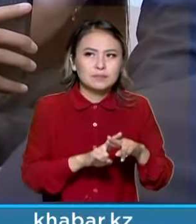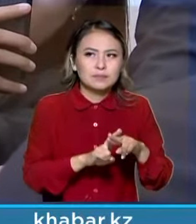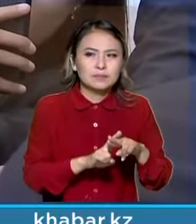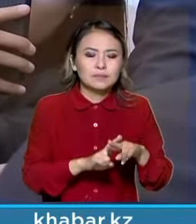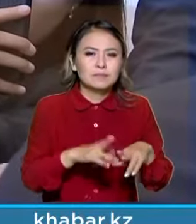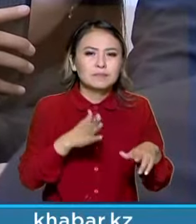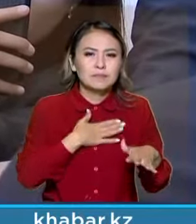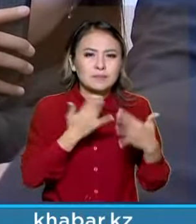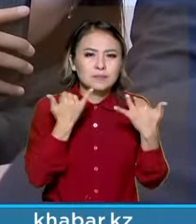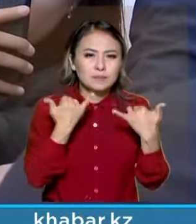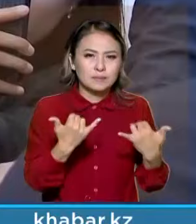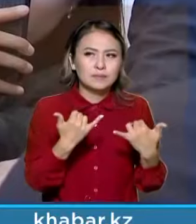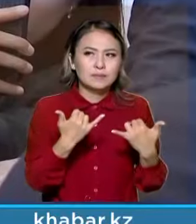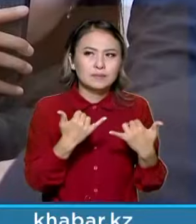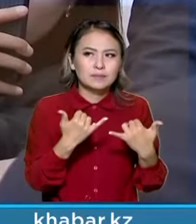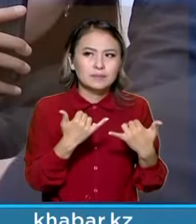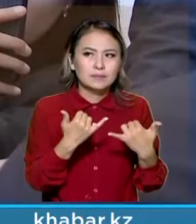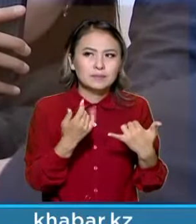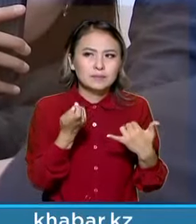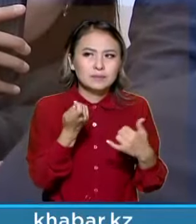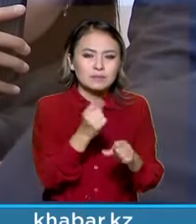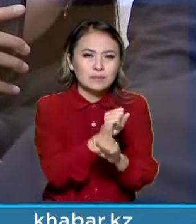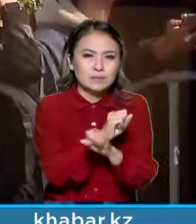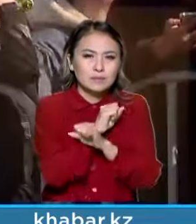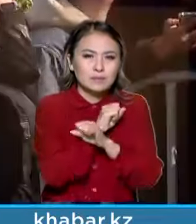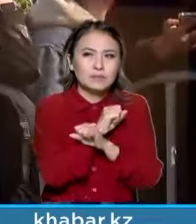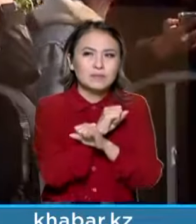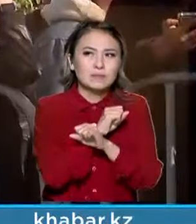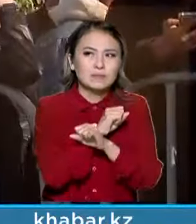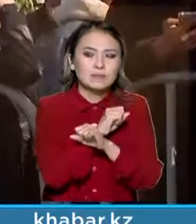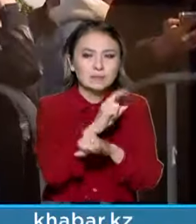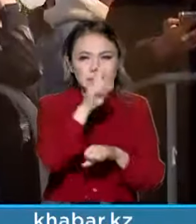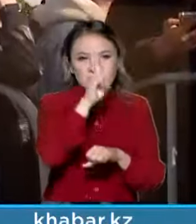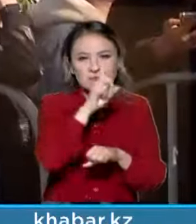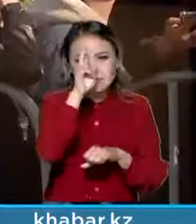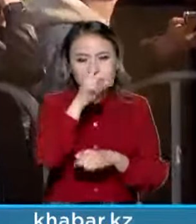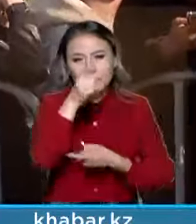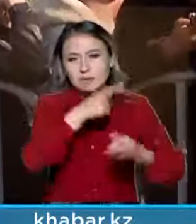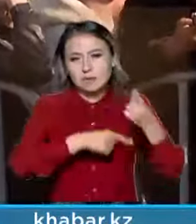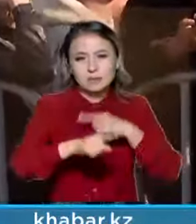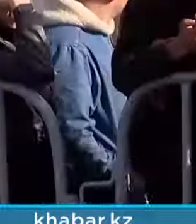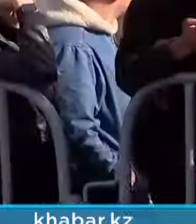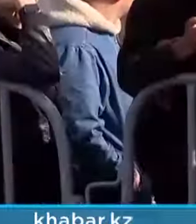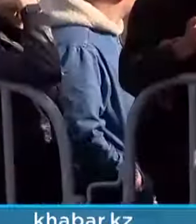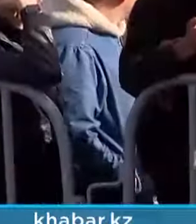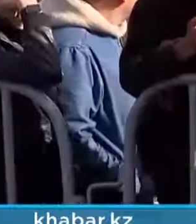біз қазір біраз демалып аламыз, бір-екі айда уже кірісеміз.